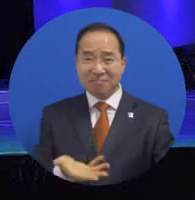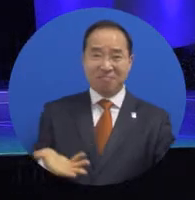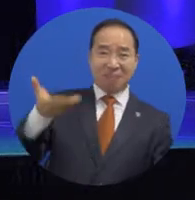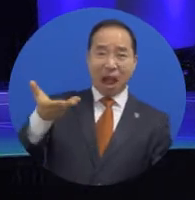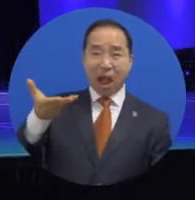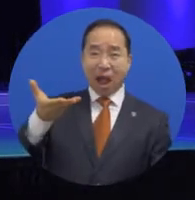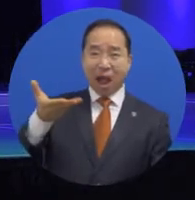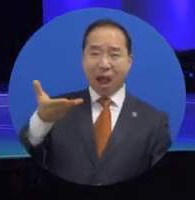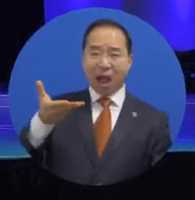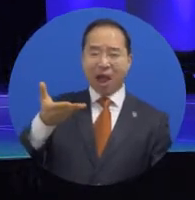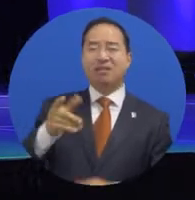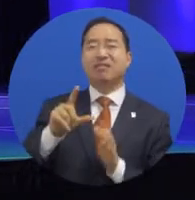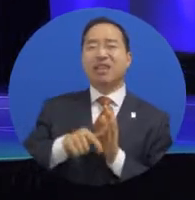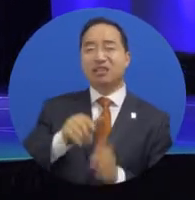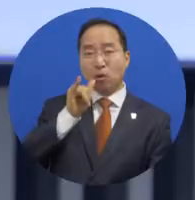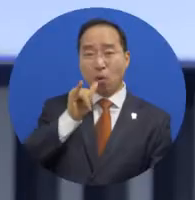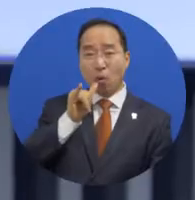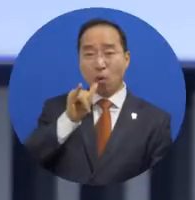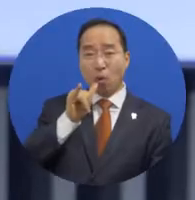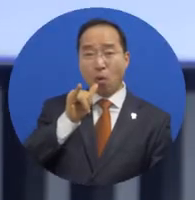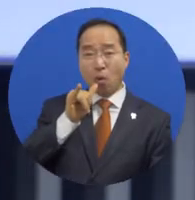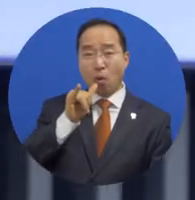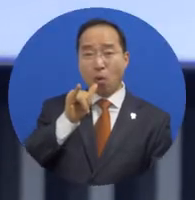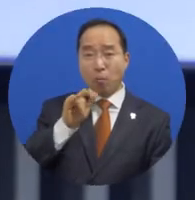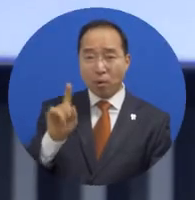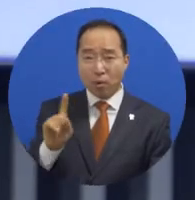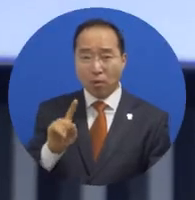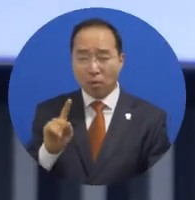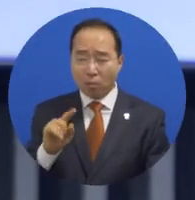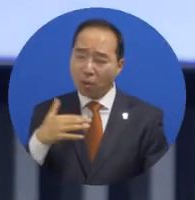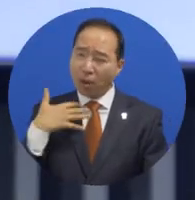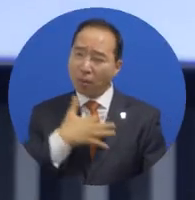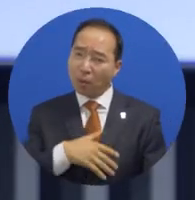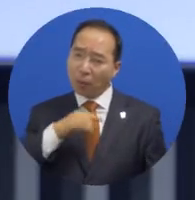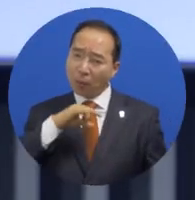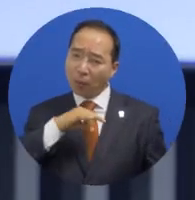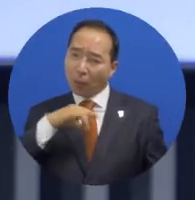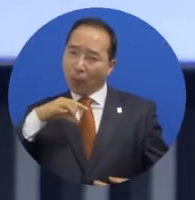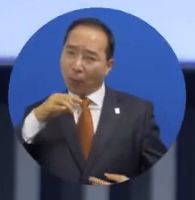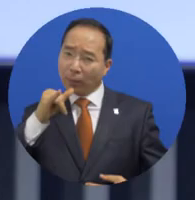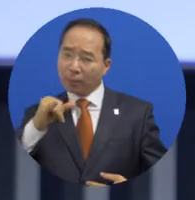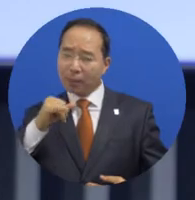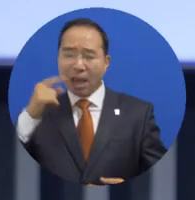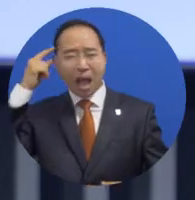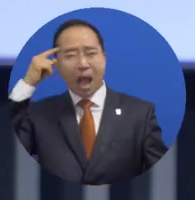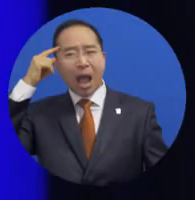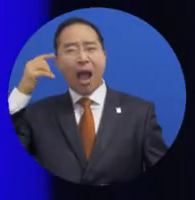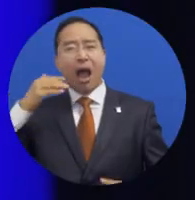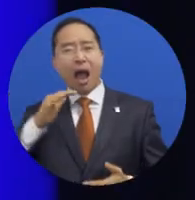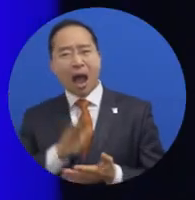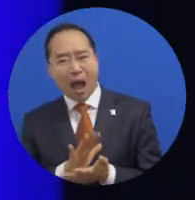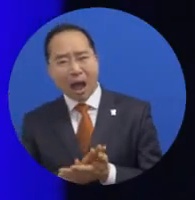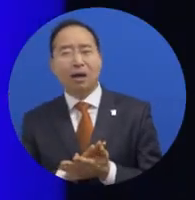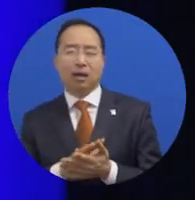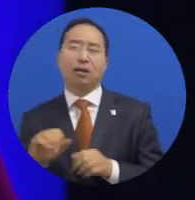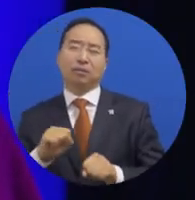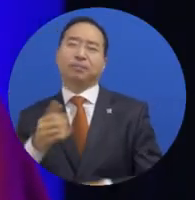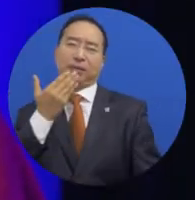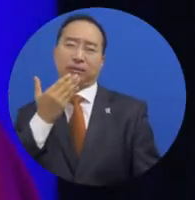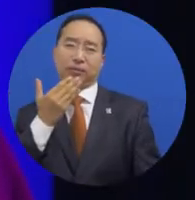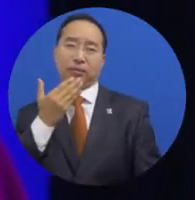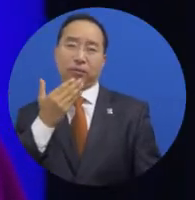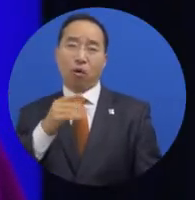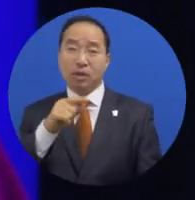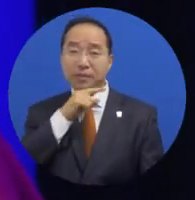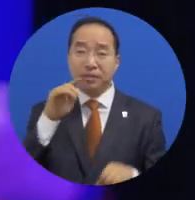변화를 겪는 그런 신호가 왔어요. 어떤 신호가 오면 그것을 알아차리는 게 굉장히 중요하다고요. 어느 일요일